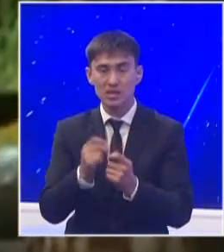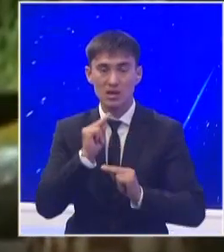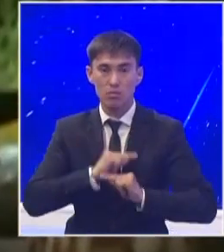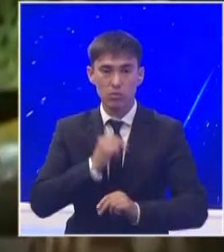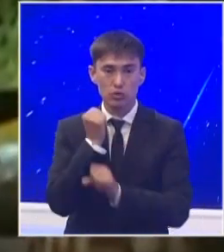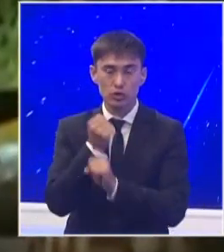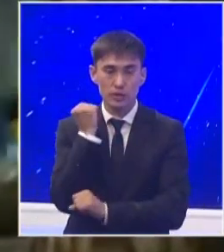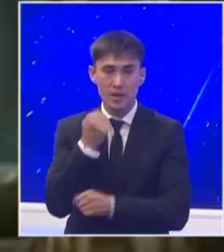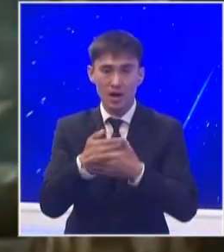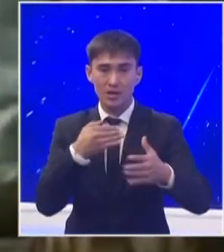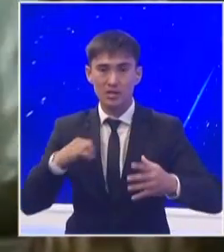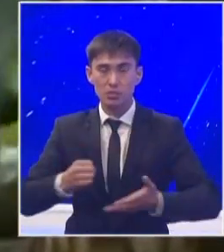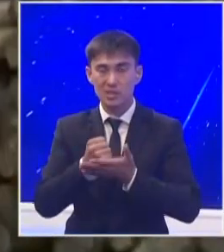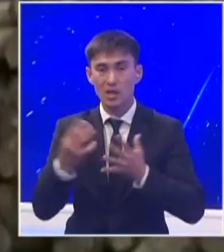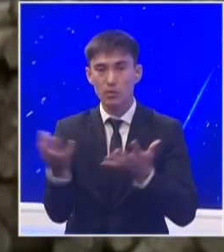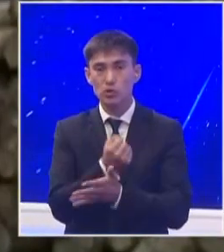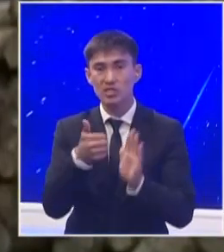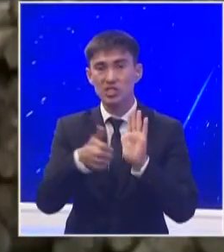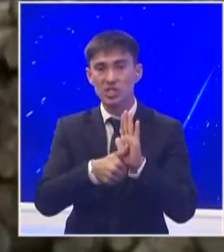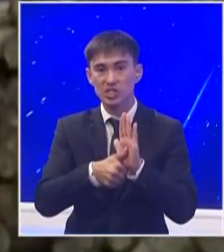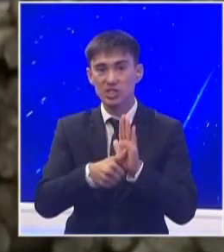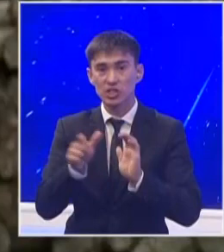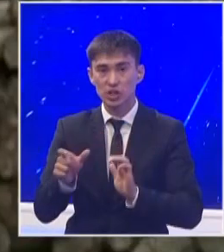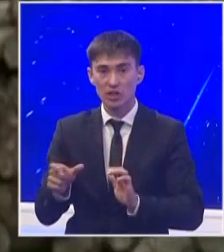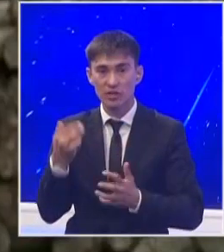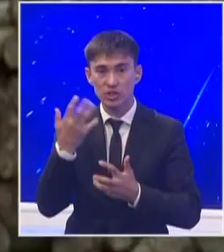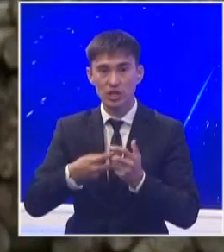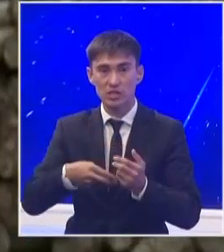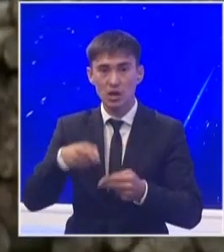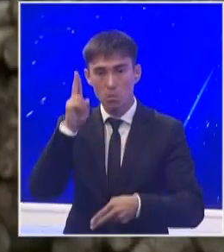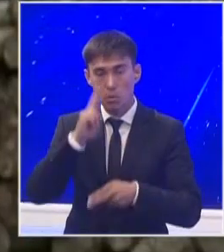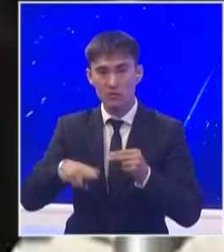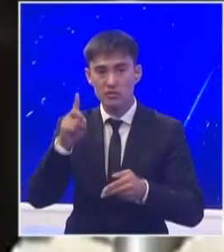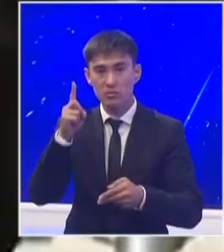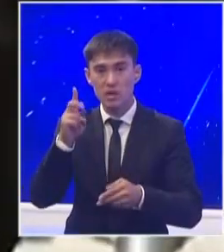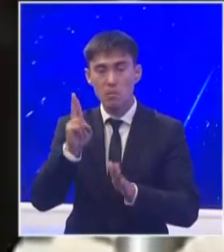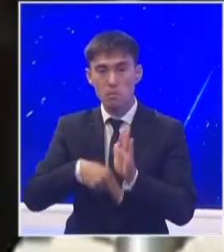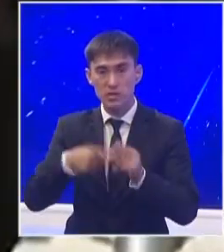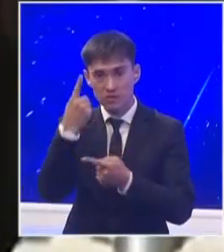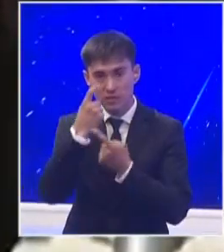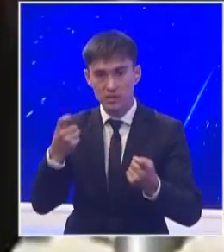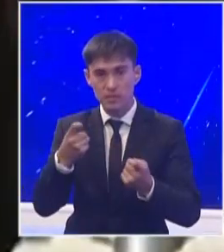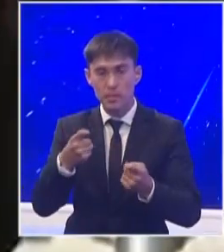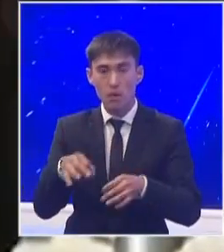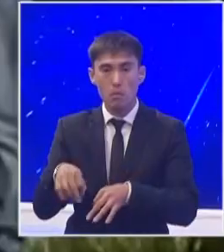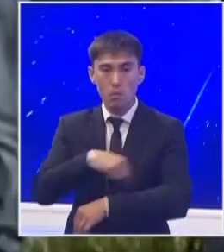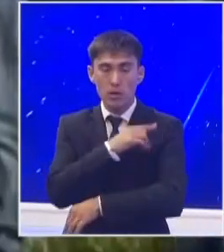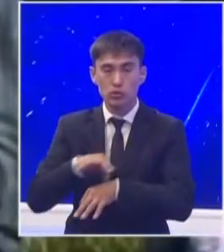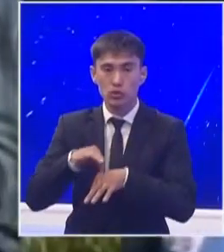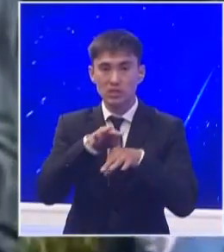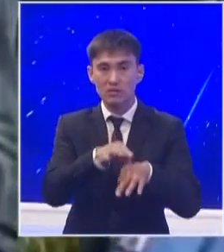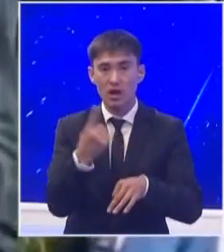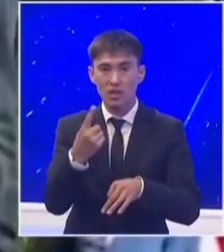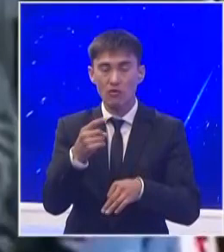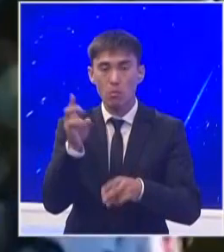Ранее спасатели обнаружили тела 6 человек. Они считались пропавшими без вести. В больницу доставили 1 пострадавшего с ожогами